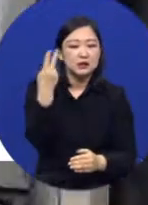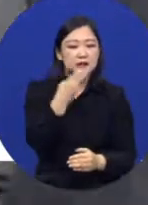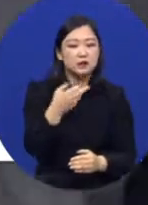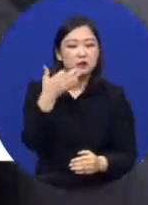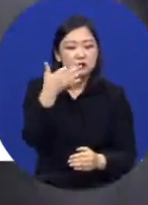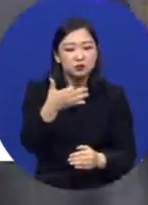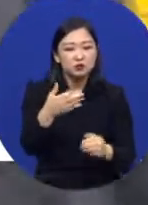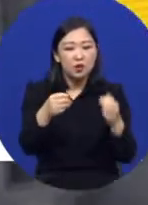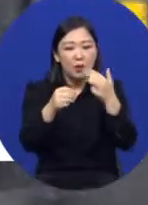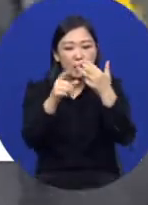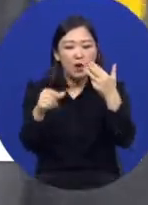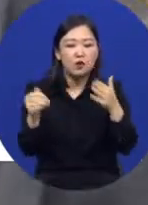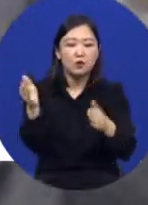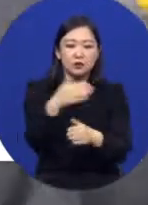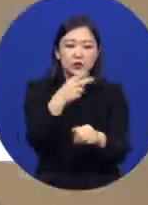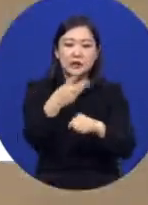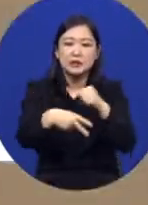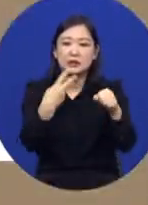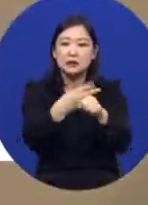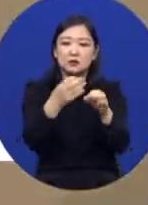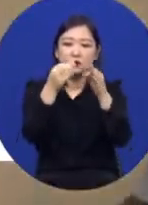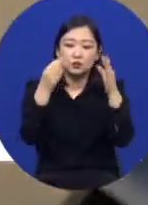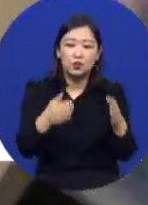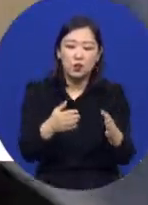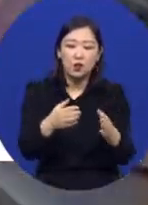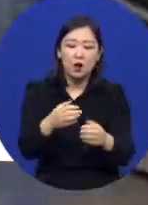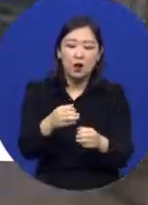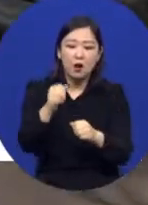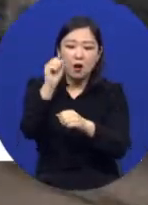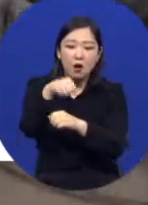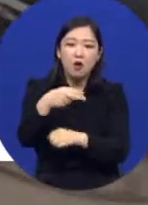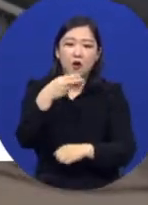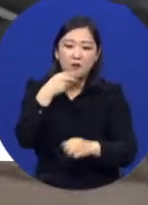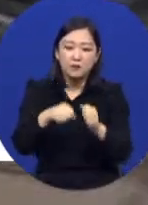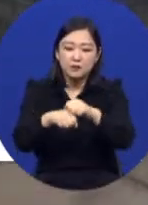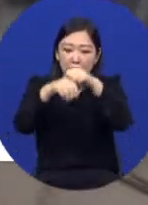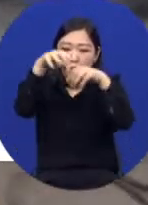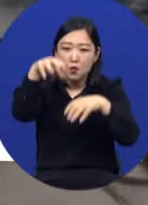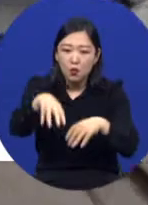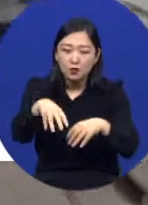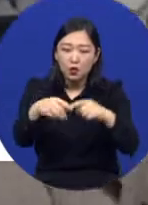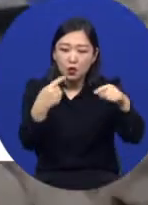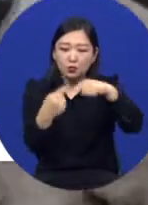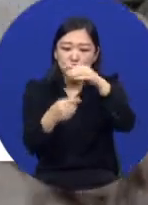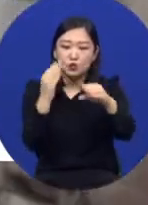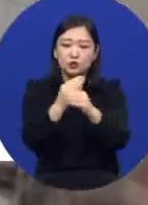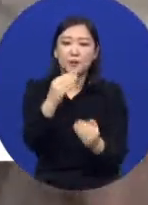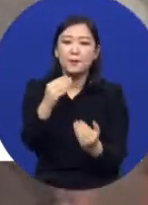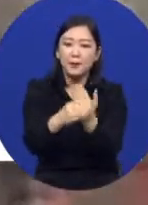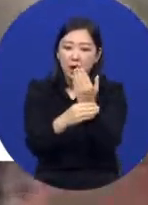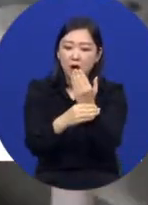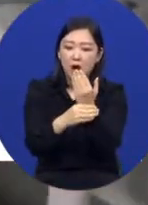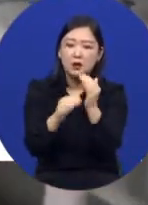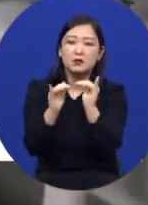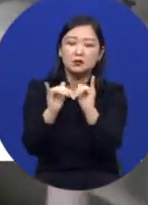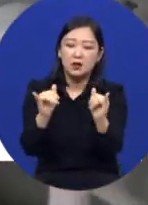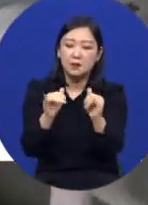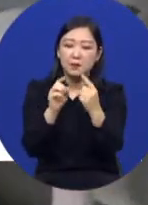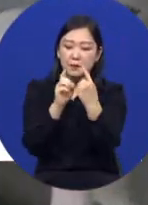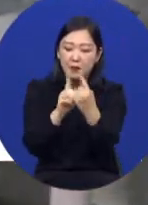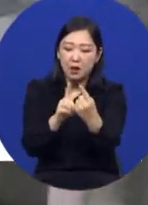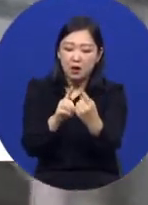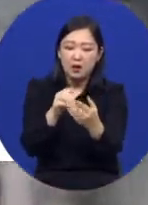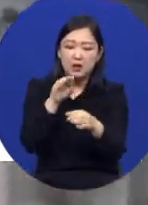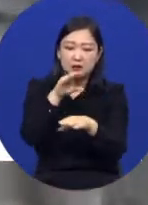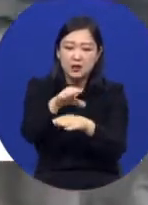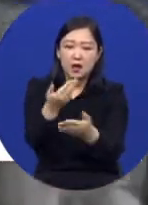2019년 8월부터 2년 동안 제주시 내 무허가 창고를 빌려놓고 운행 중 사고 관한 이용객들을 상대로 차량을 불법